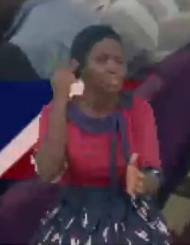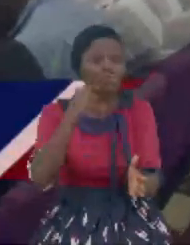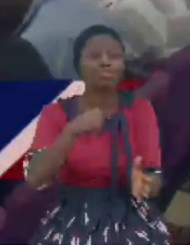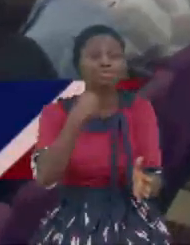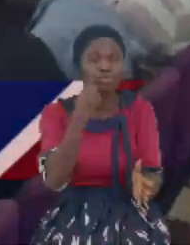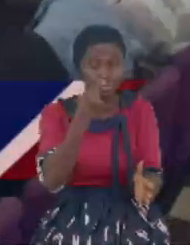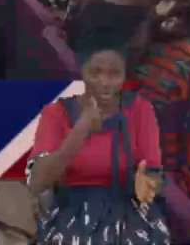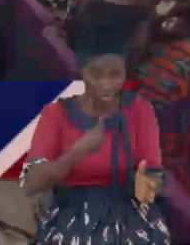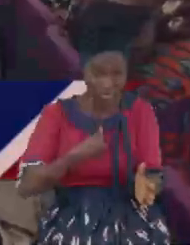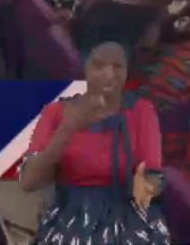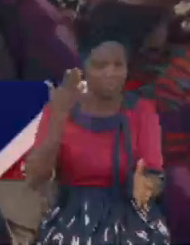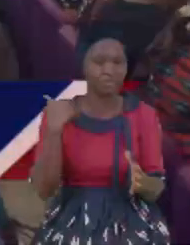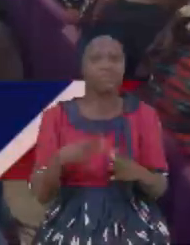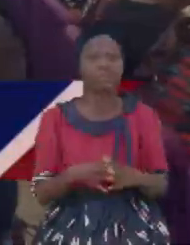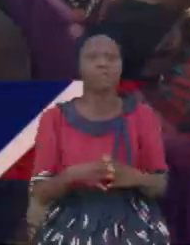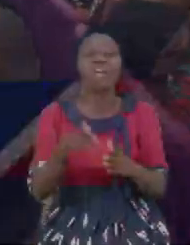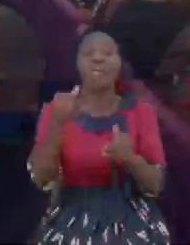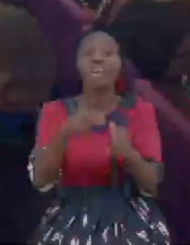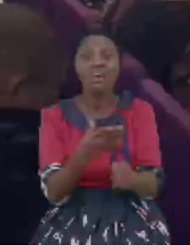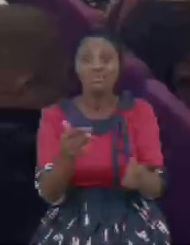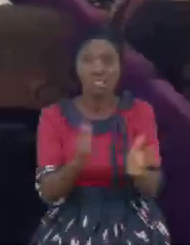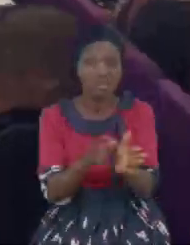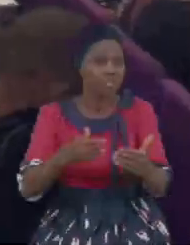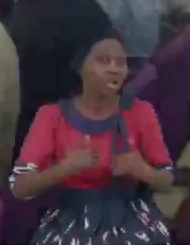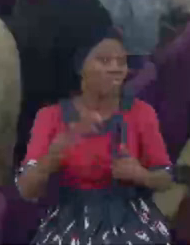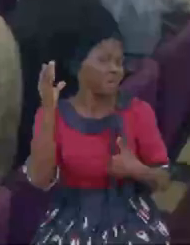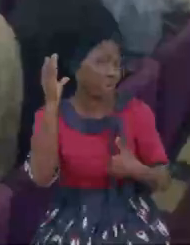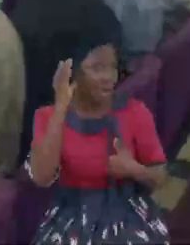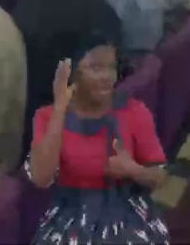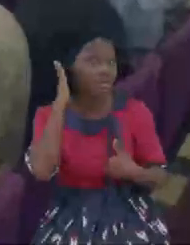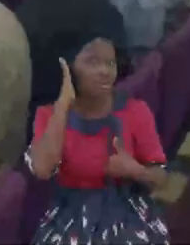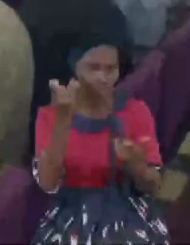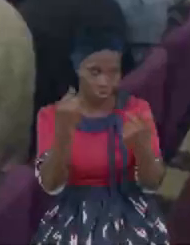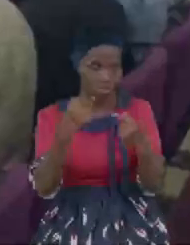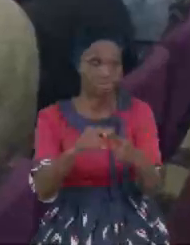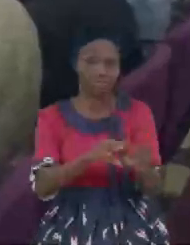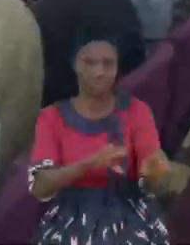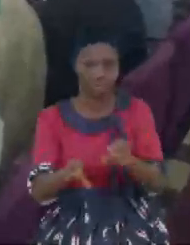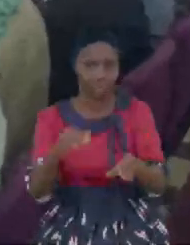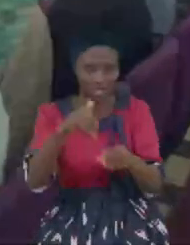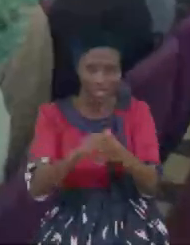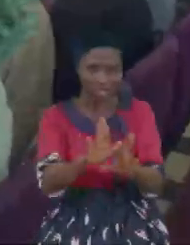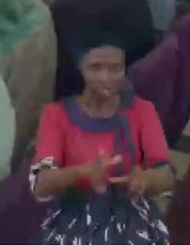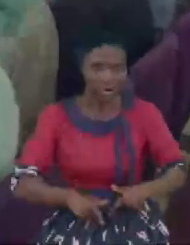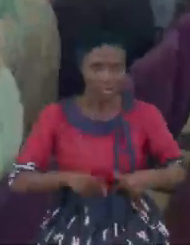dit. Tout ce que vous avez entendu va s'accomplir dans votre vie.